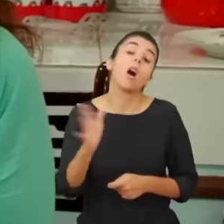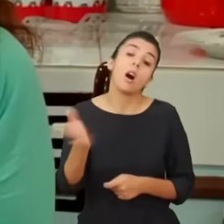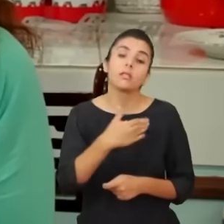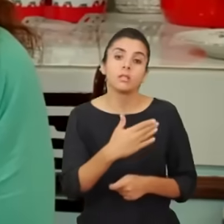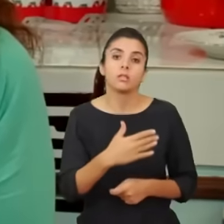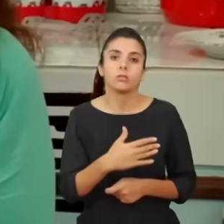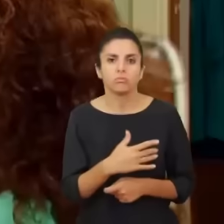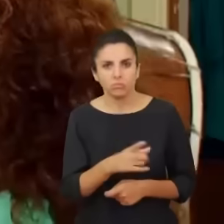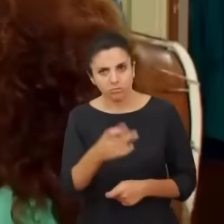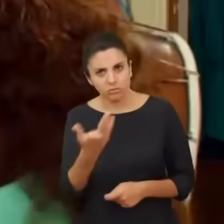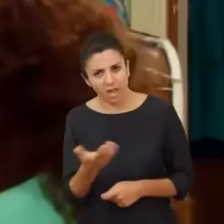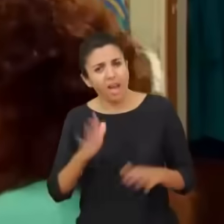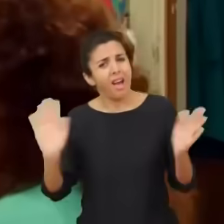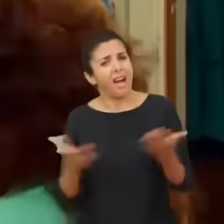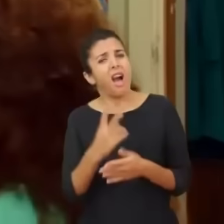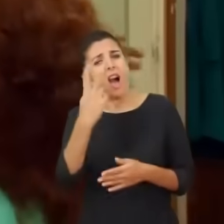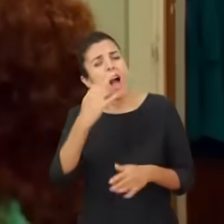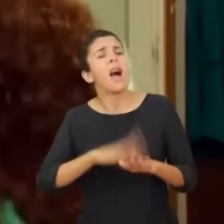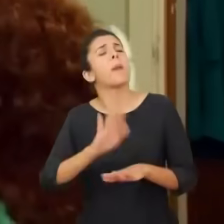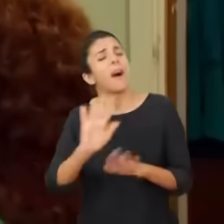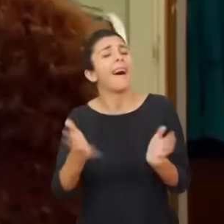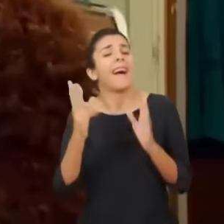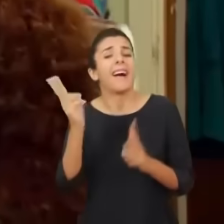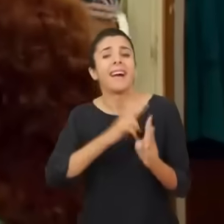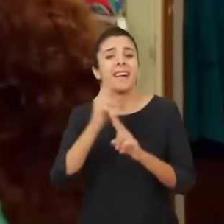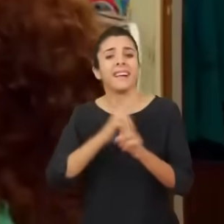Allah Allah ya. Sen ağlama ya. Bas ver, ağlama. Ağlama, ağlama.